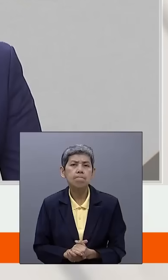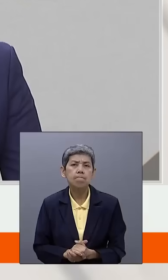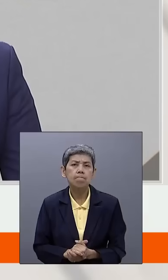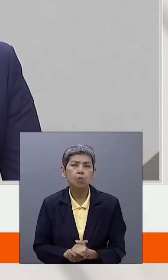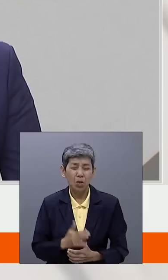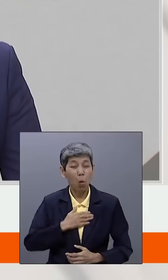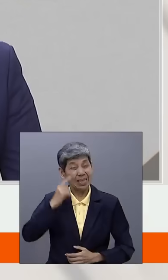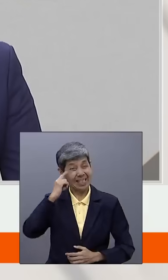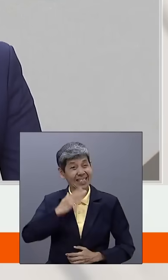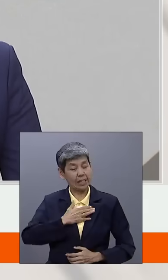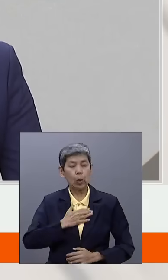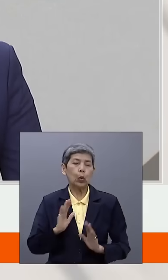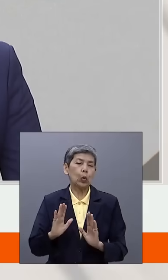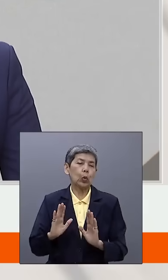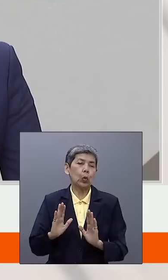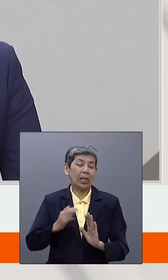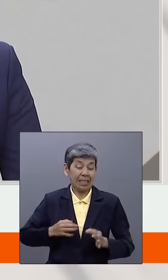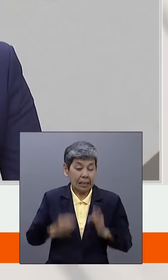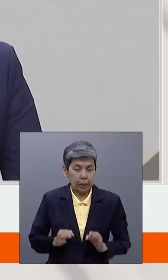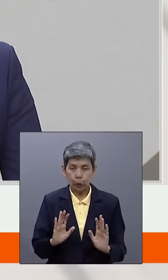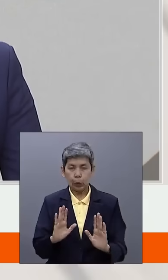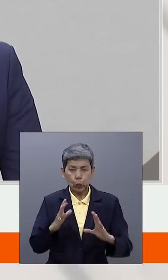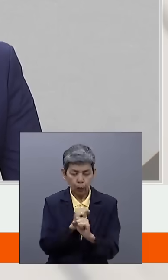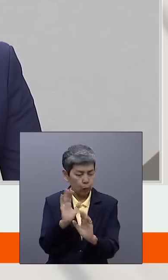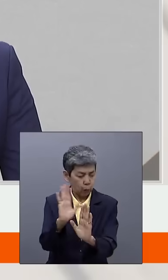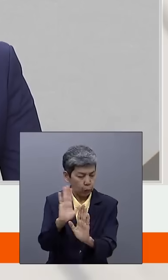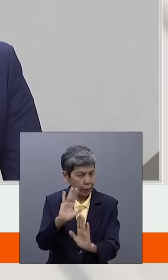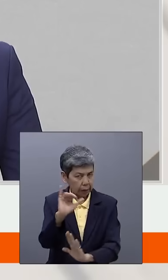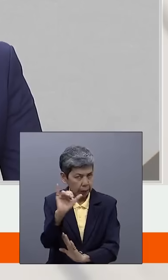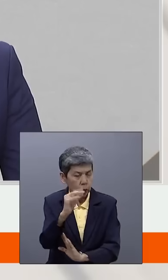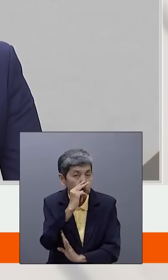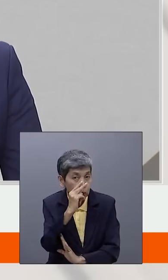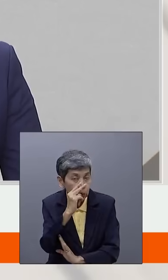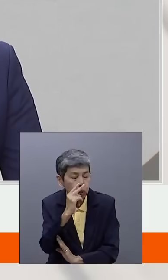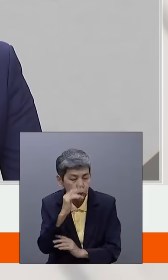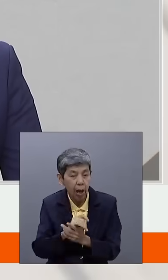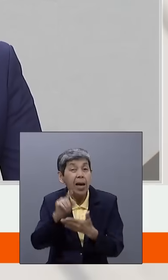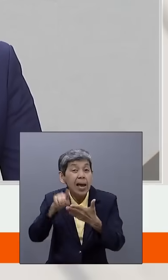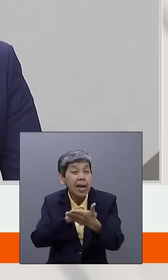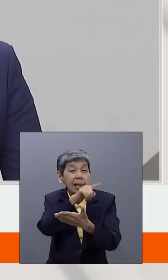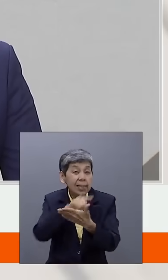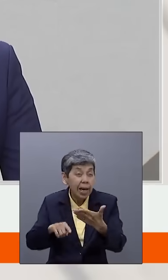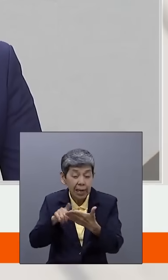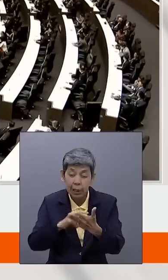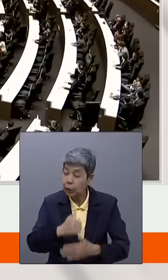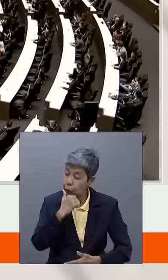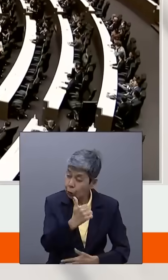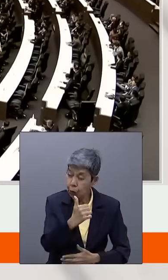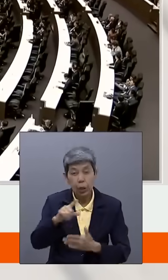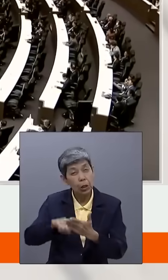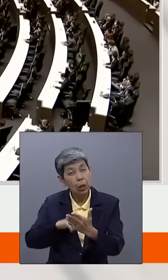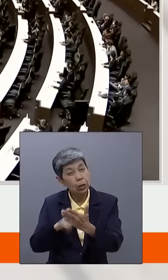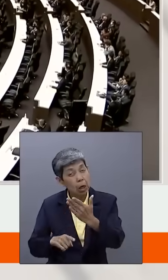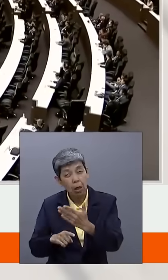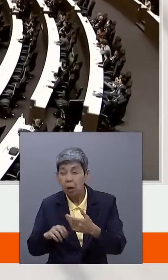คือผมคิดว่าเร็วเกินไปที่เราจะไปสรุปแบบนั้นนะครับถ้าไปคิดว่าเลือกตั้งแล้วมันต้องดีขึ้นหรือเลือกตั้งแล้วมันต้อง